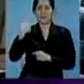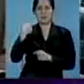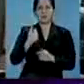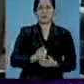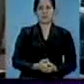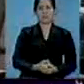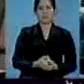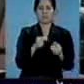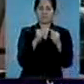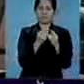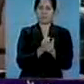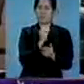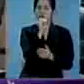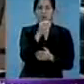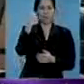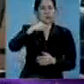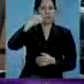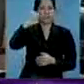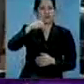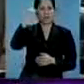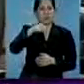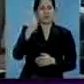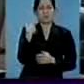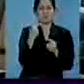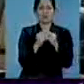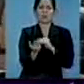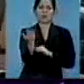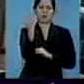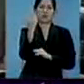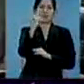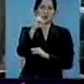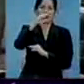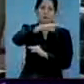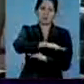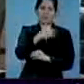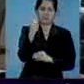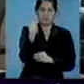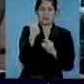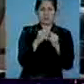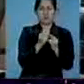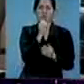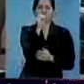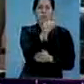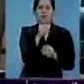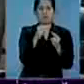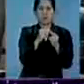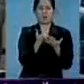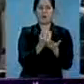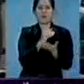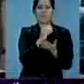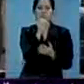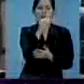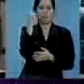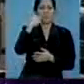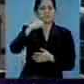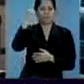ก่อการร้ายมีอาวุธร้ายแรงเย็นก่อการร้ายล้มสถาบันมีอาวุธร้ายแรงใน